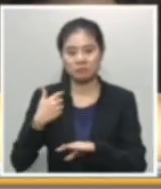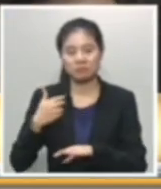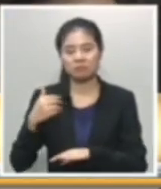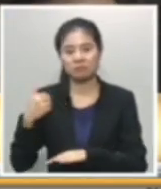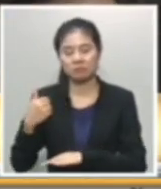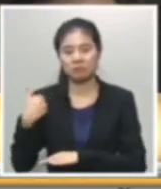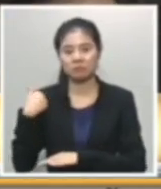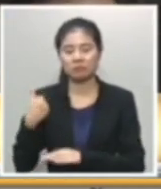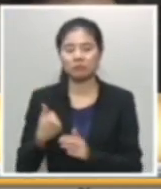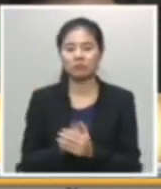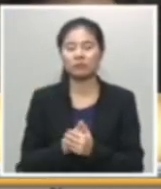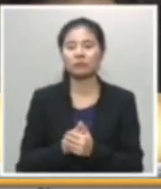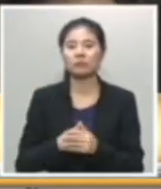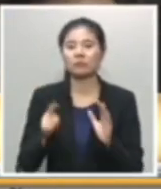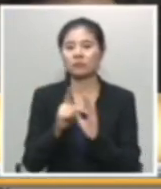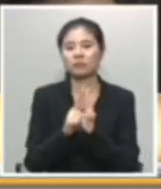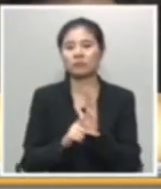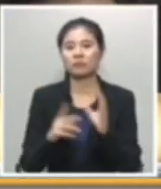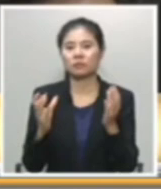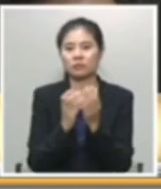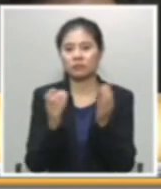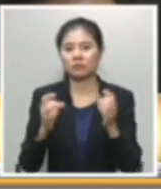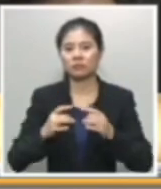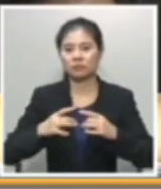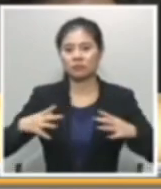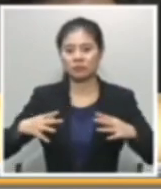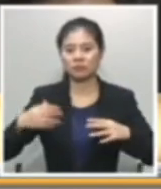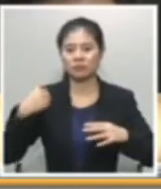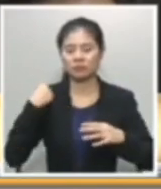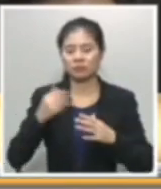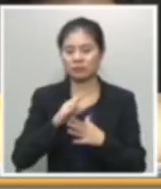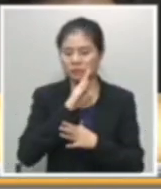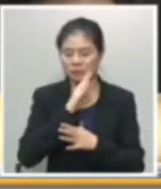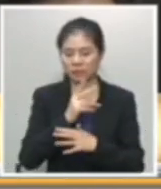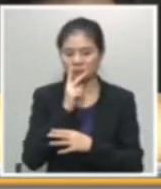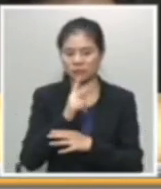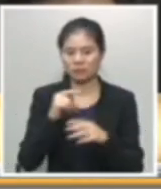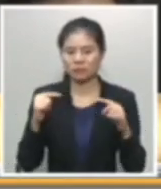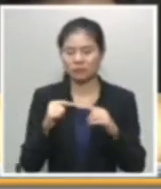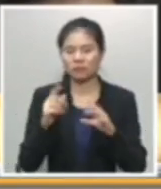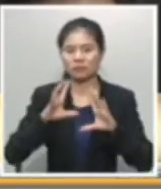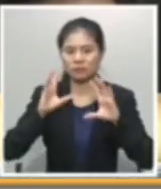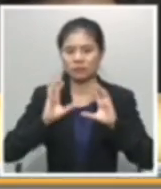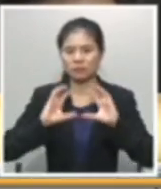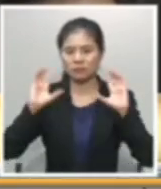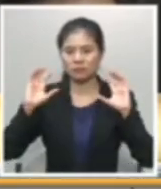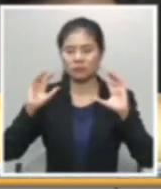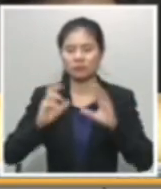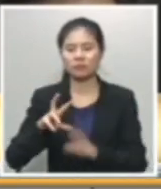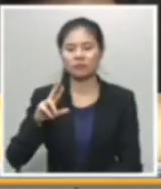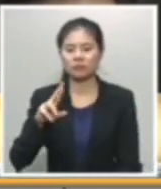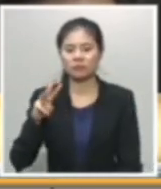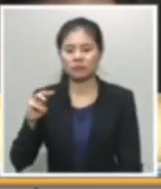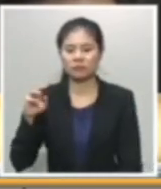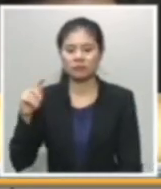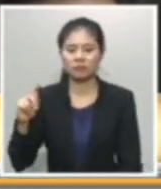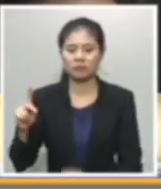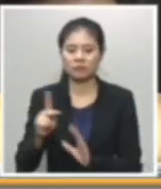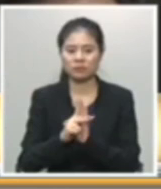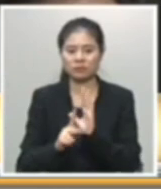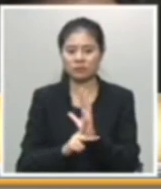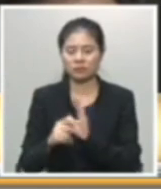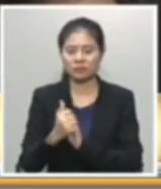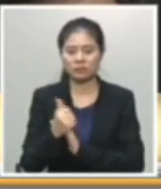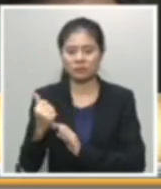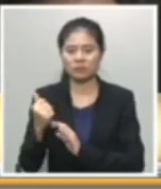ดกับรัฐธรรมนูญนะครับนะเมื่อเห็นองค์กรอื่นเช่นรัฐบาลหรือคณะมนตรีกระทำผิดกฎหมายรัฐธรรมนูญแล้วท่านกลับ